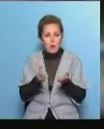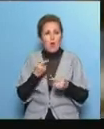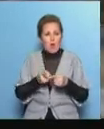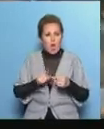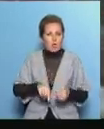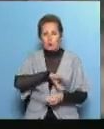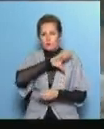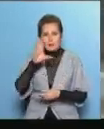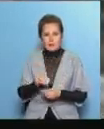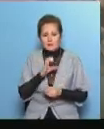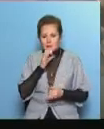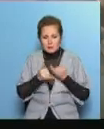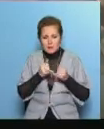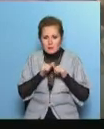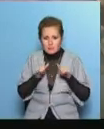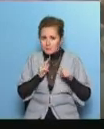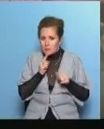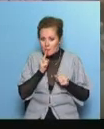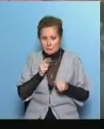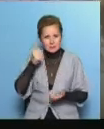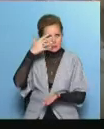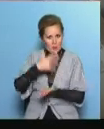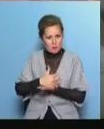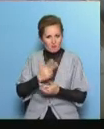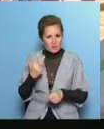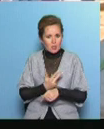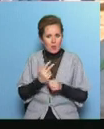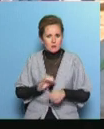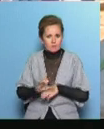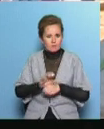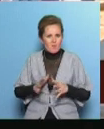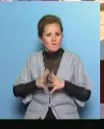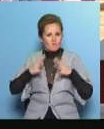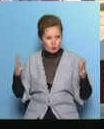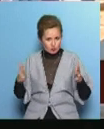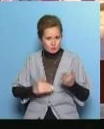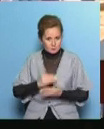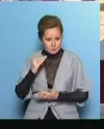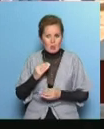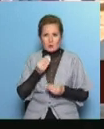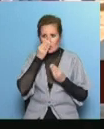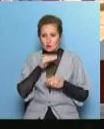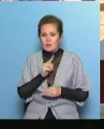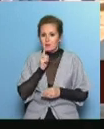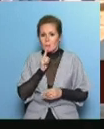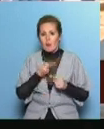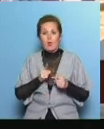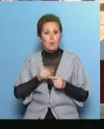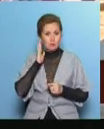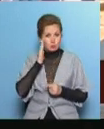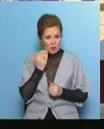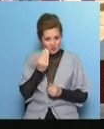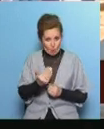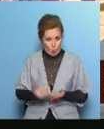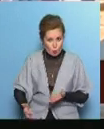Его мощность в 3 раза выше, чем у старого комплекса. Качество семян – это и есть будущий твой урожай. И